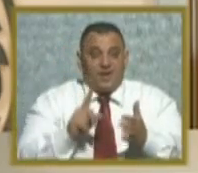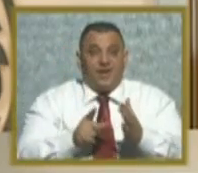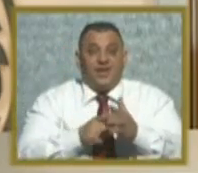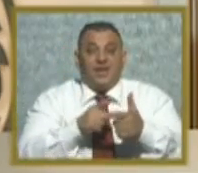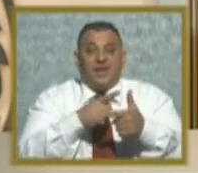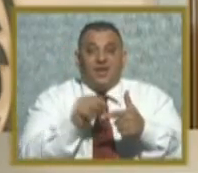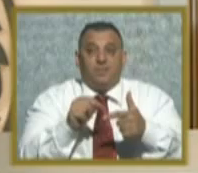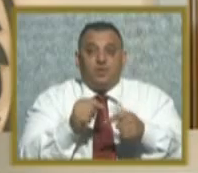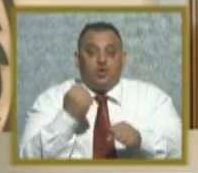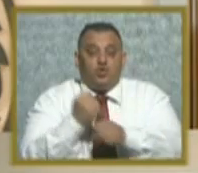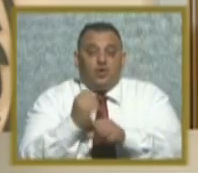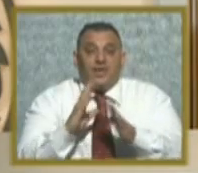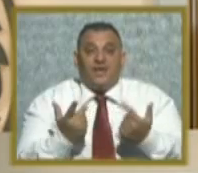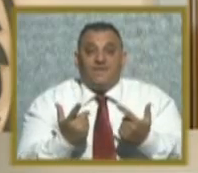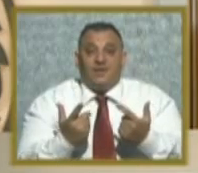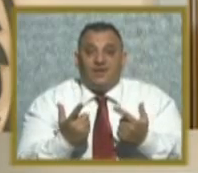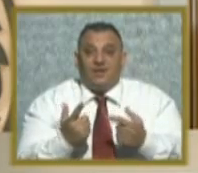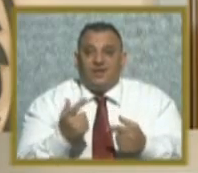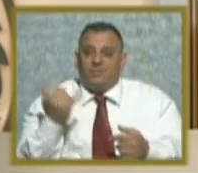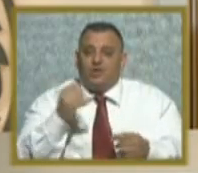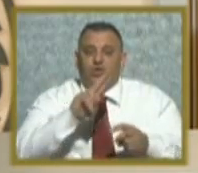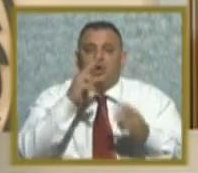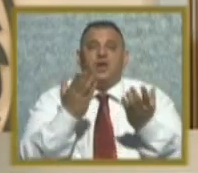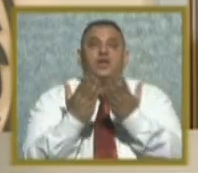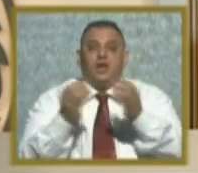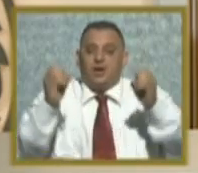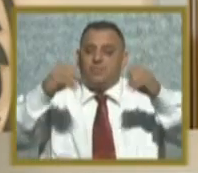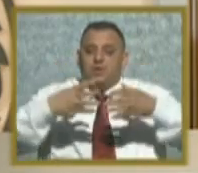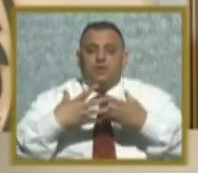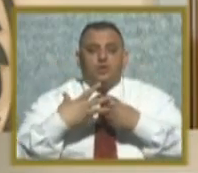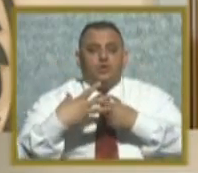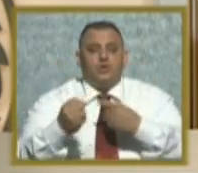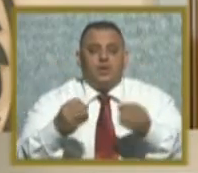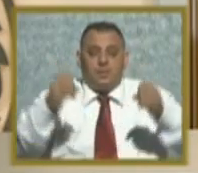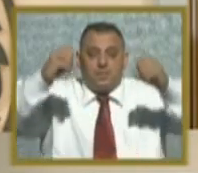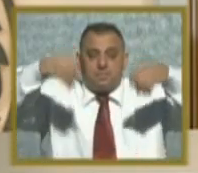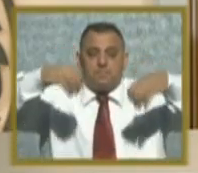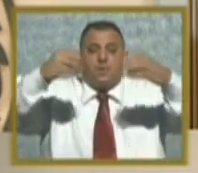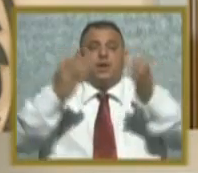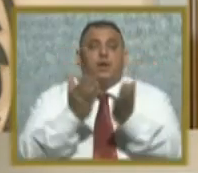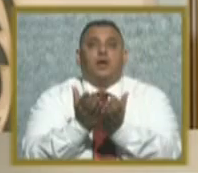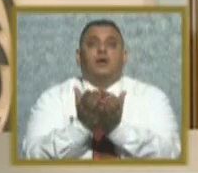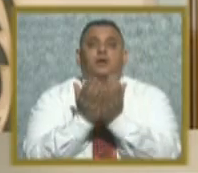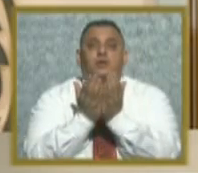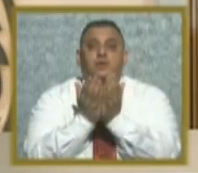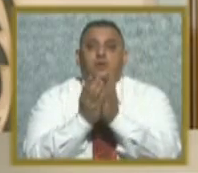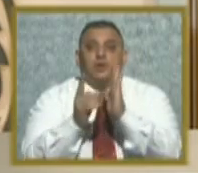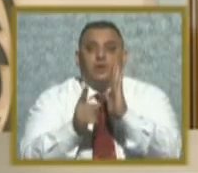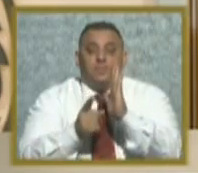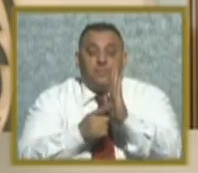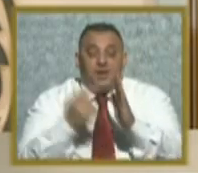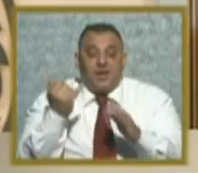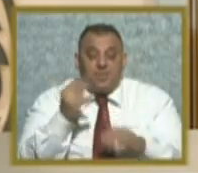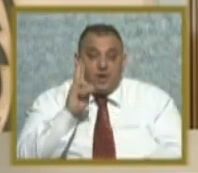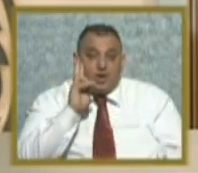القرآن، فكيف العمل بالقرآن؟ يا أخت الفاضلة نسأل الله عز وجل يكثر أمثالك ويبارك فيك، وحقيقة يفرح الإنسان لما